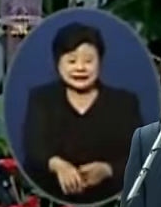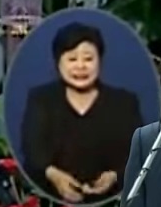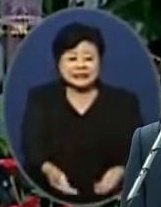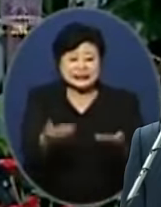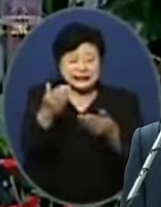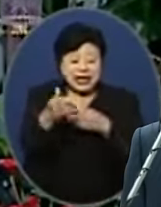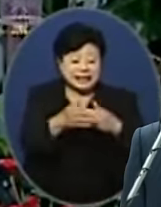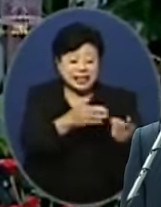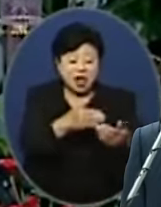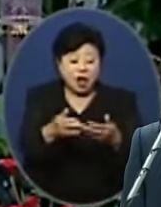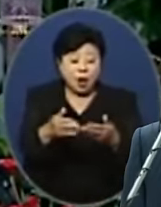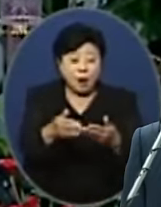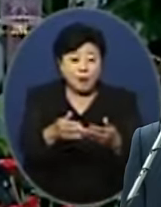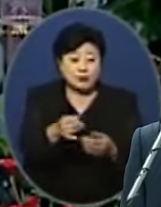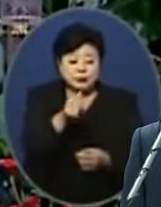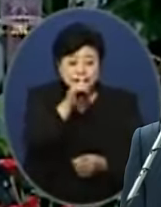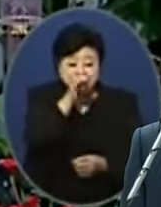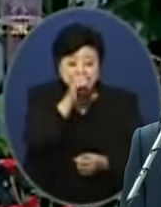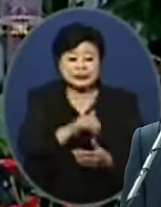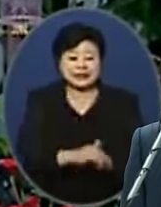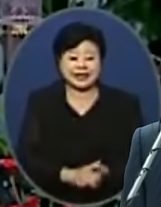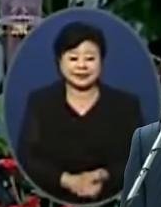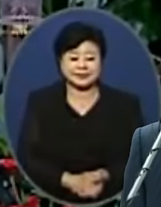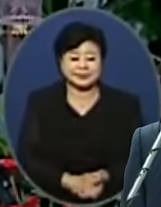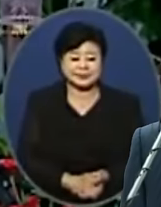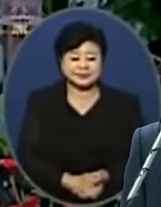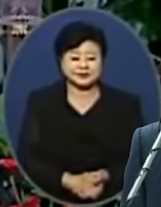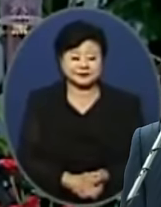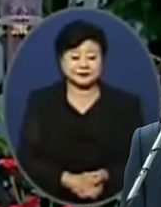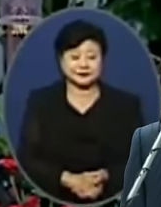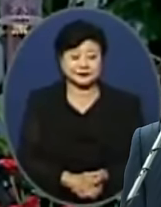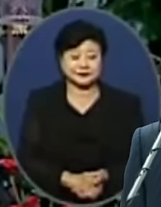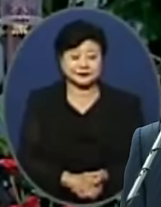지나가는 체험을 반드시 하게 되는 것입니다.